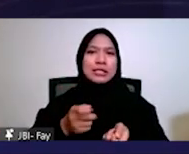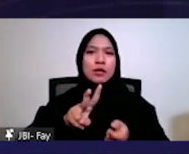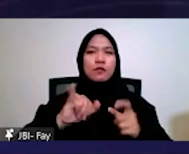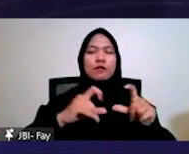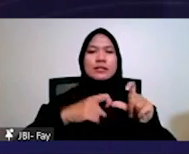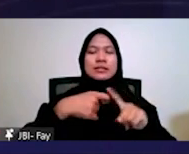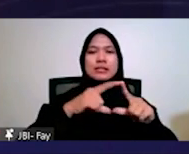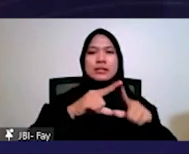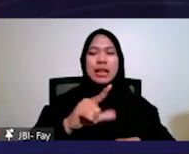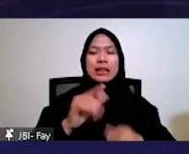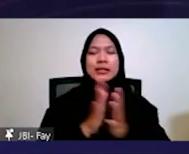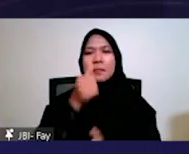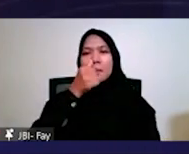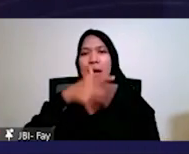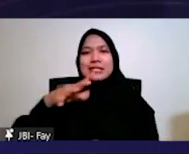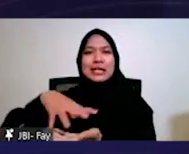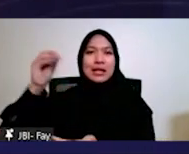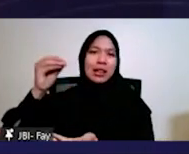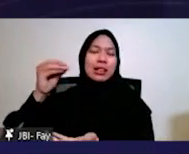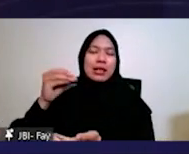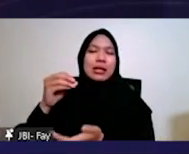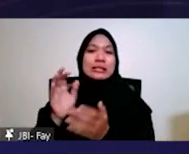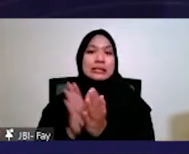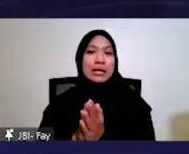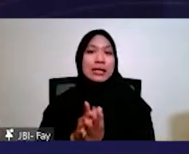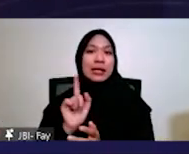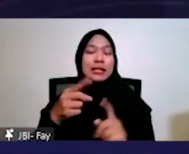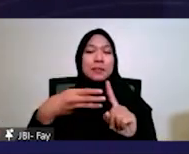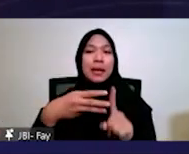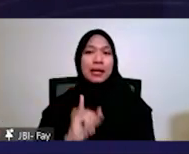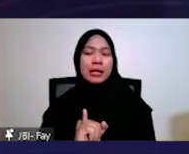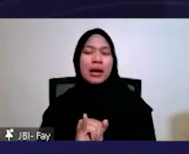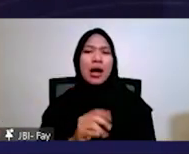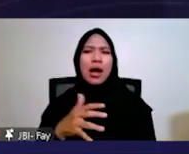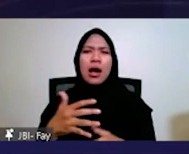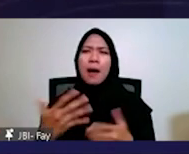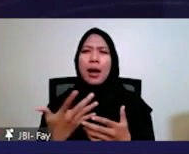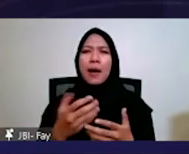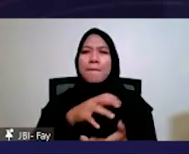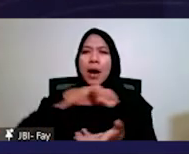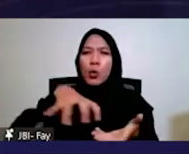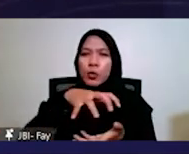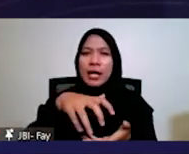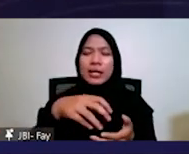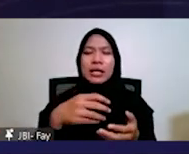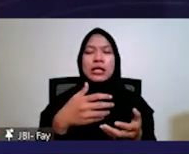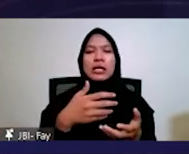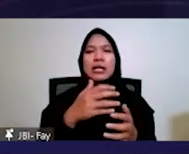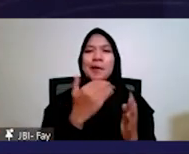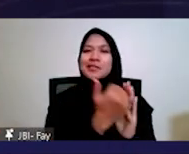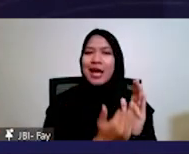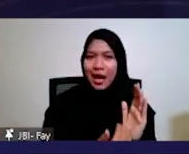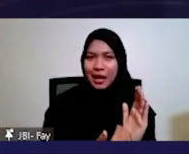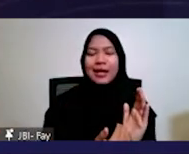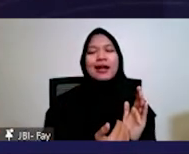Bank Sentral yang erat dan juga di by ada bauran ramuan atau pijakan